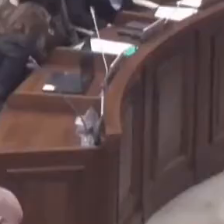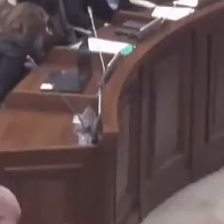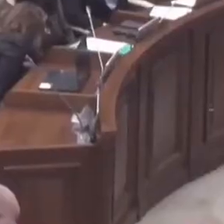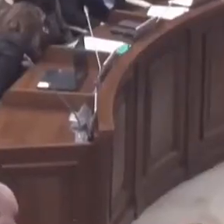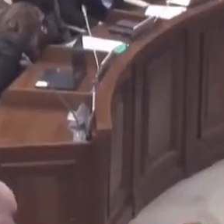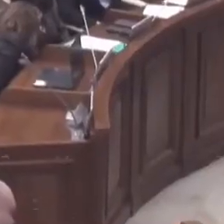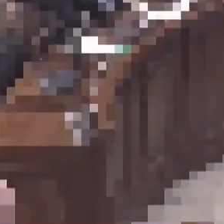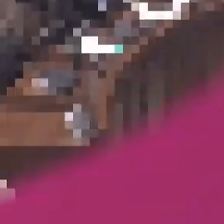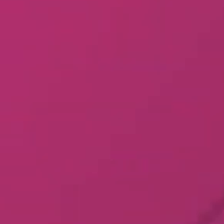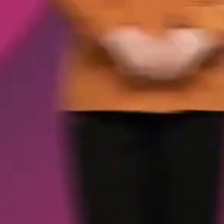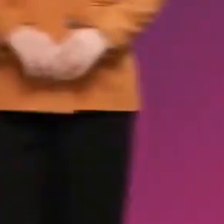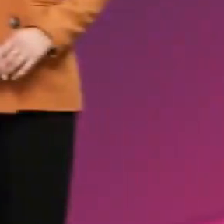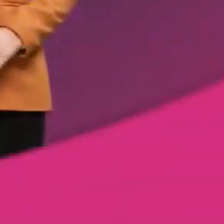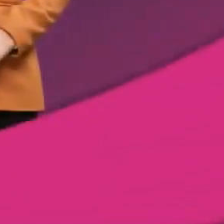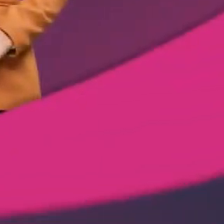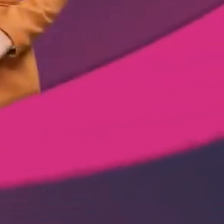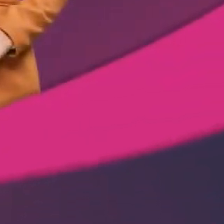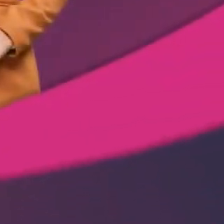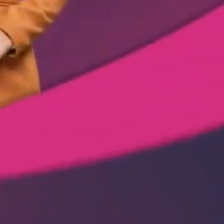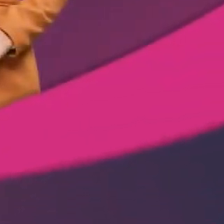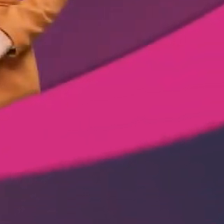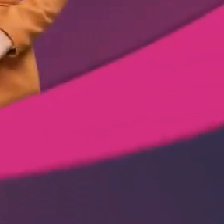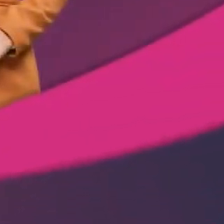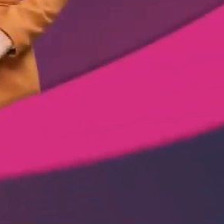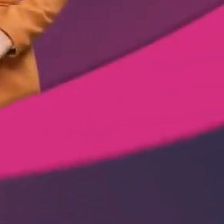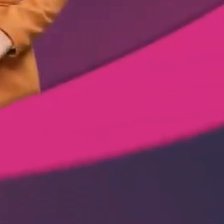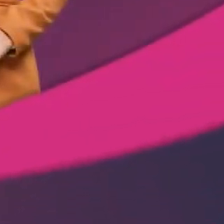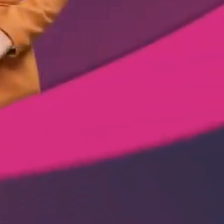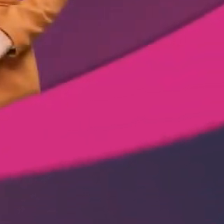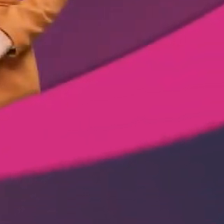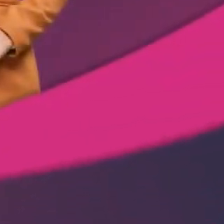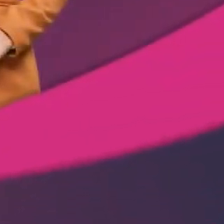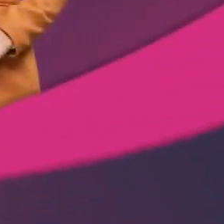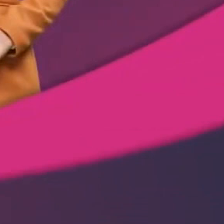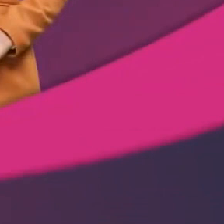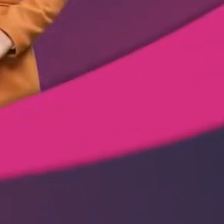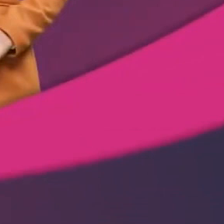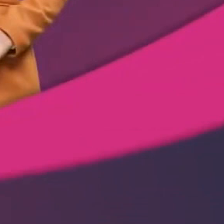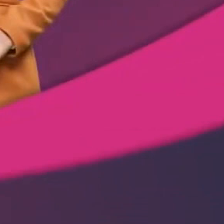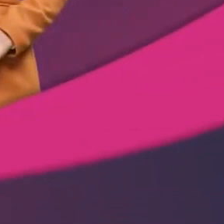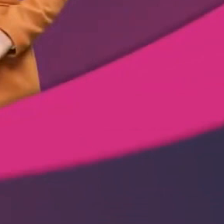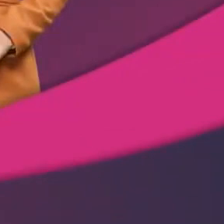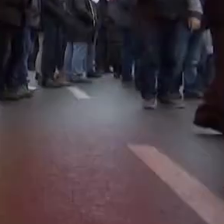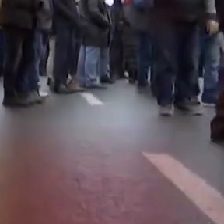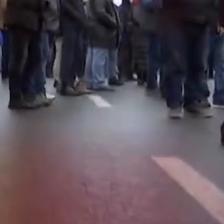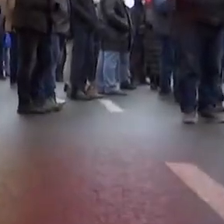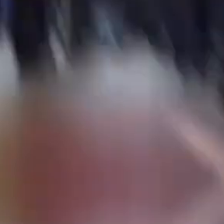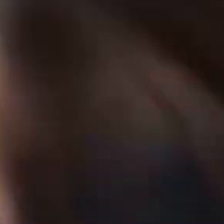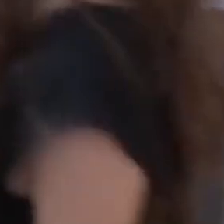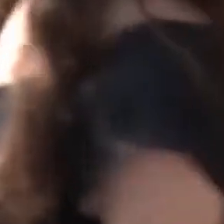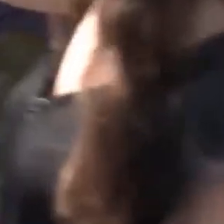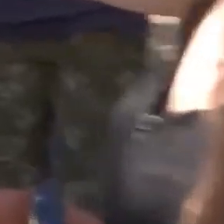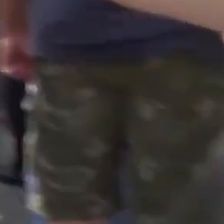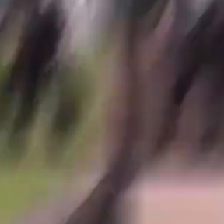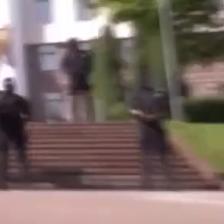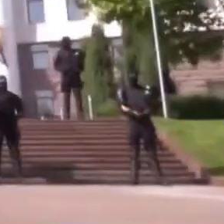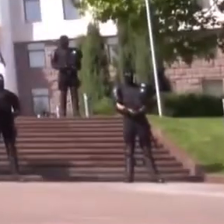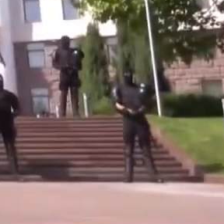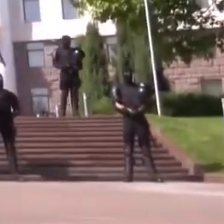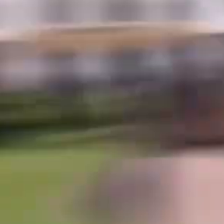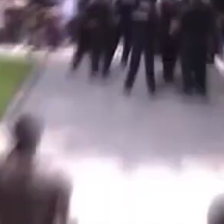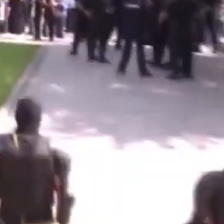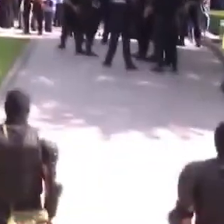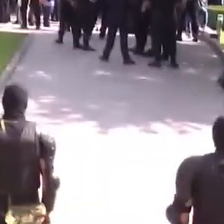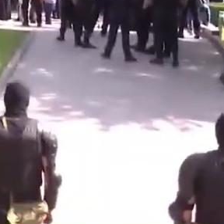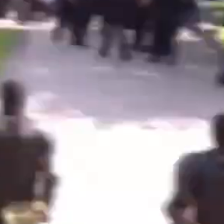programul aici cheama Iulia Albu Deci păstrând am Tudor said No life's not avoid him am fost lângă tine